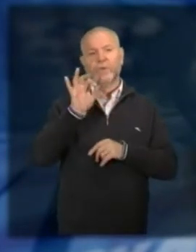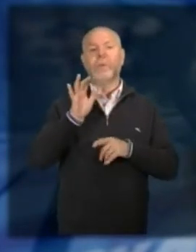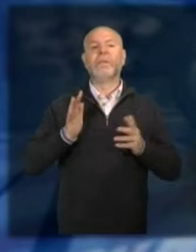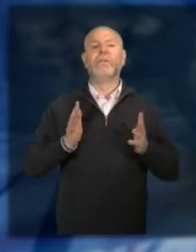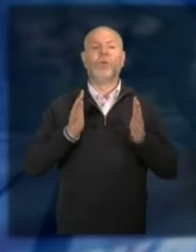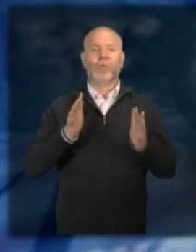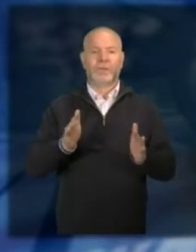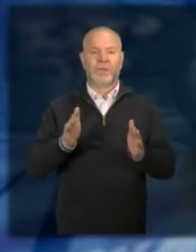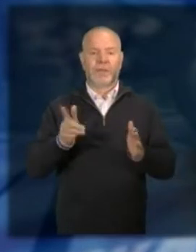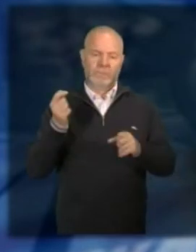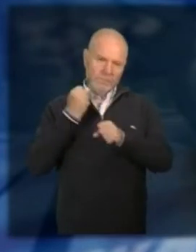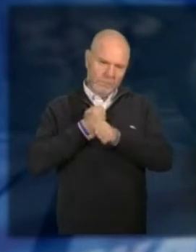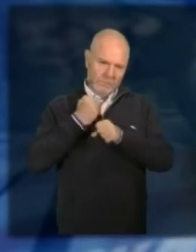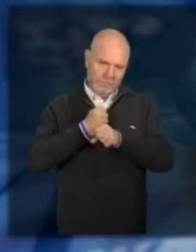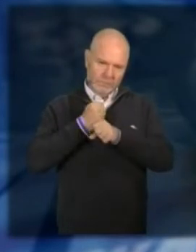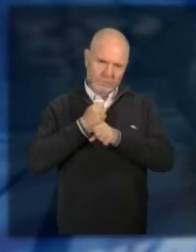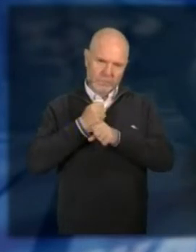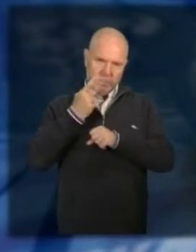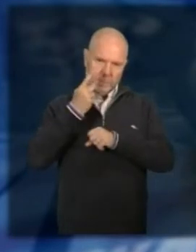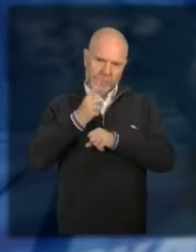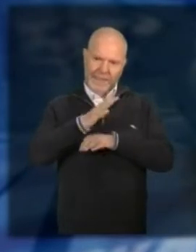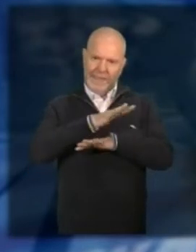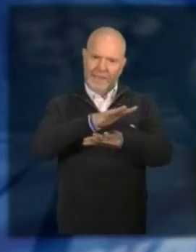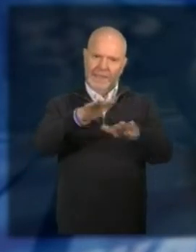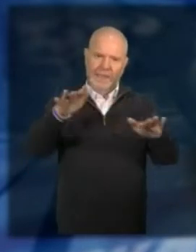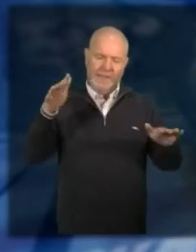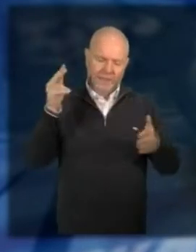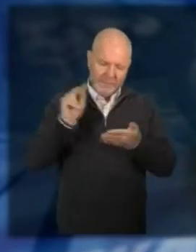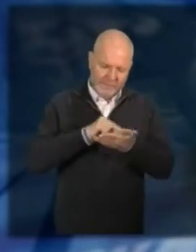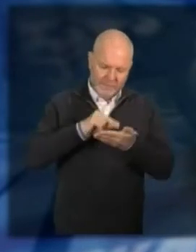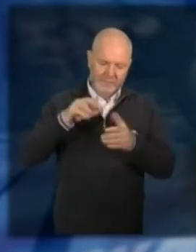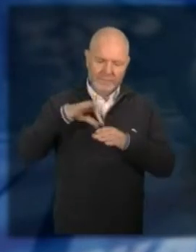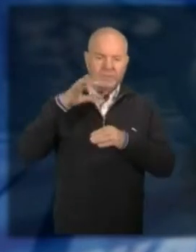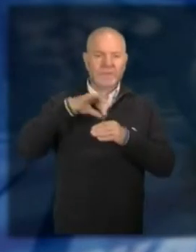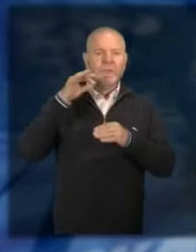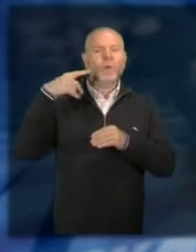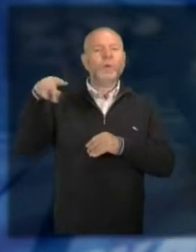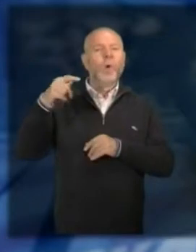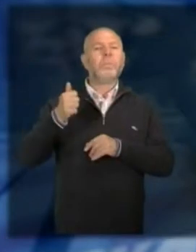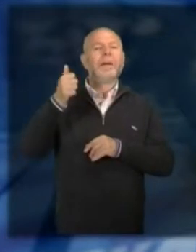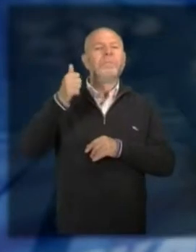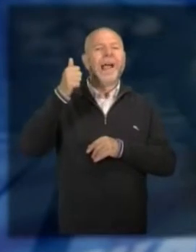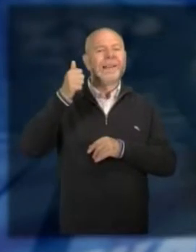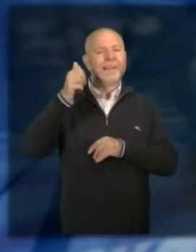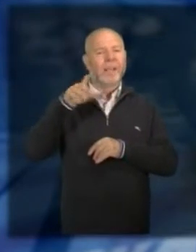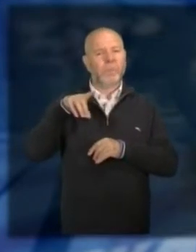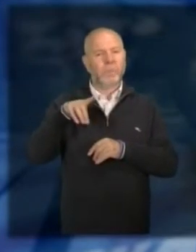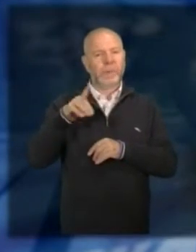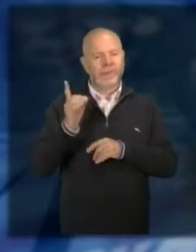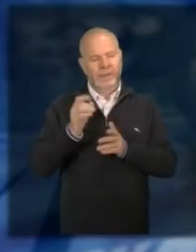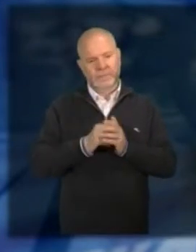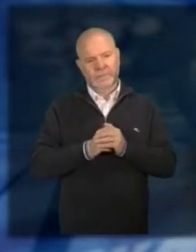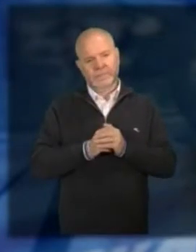volontari circa che hanno lavorato per assicurare una buona riuscita organizzativa delle primarie. Sicuramente i nostri eletti